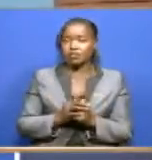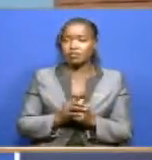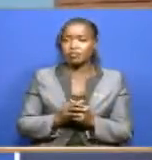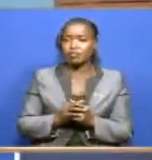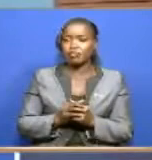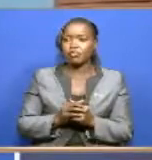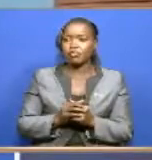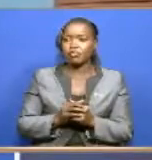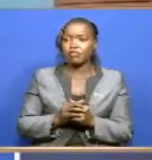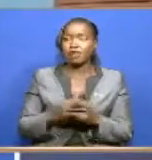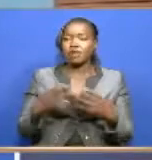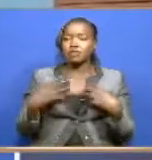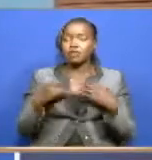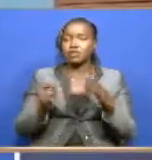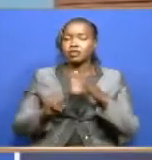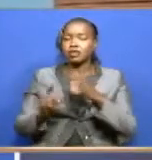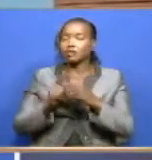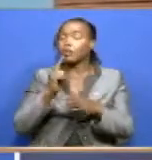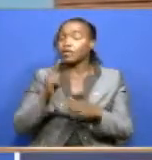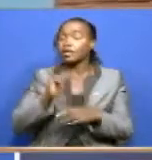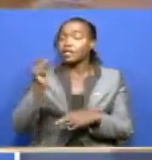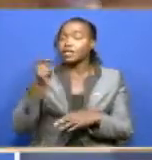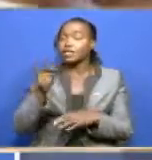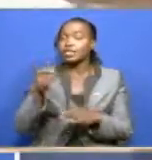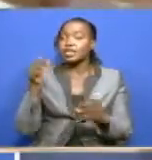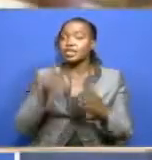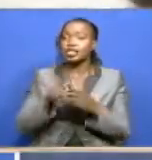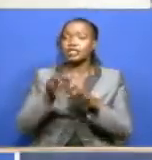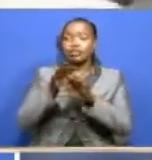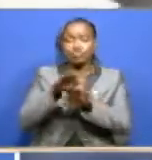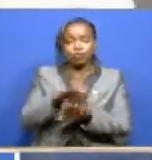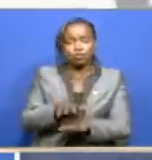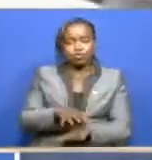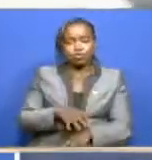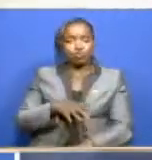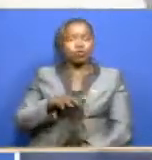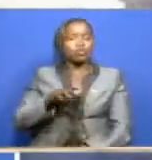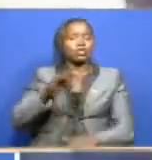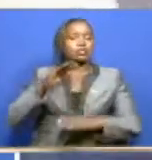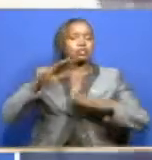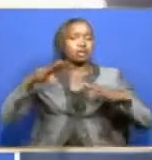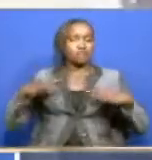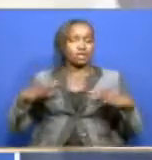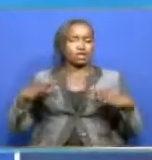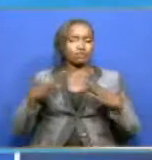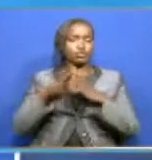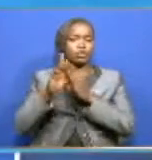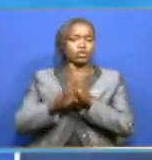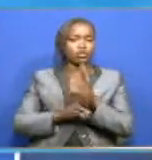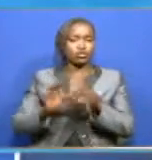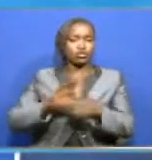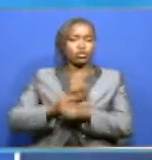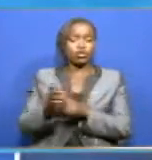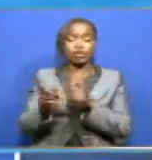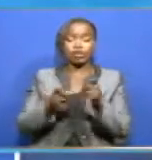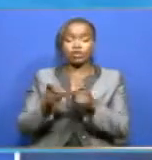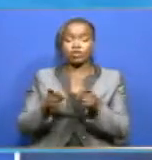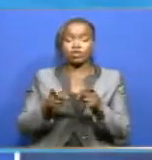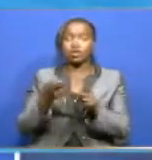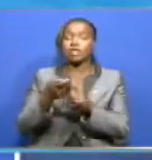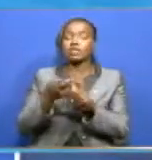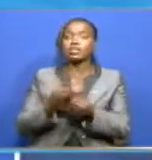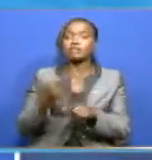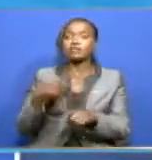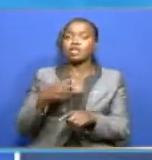Wizara ya Afya imewatahadharisha Wakenya dhidi ya kulegeza masharti ya kujikinga dhidi ya maambukizi ya COVID-19. Our teams